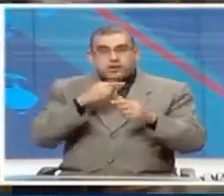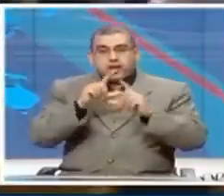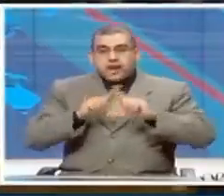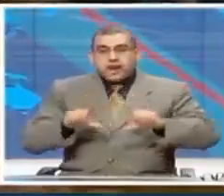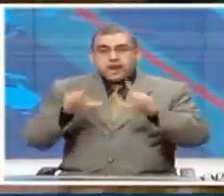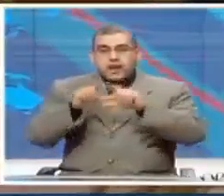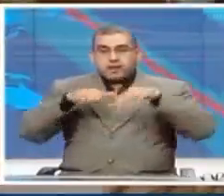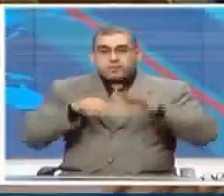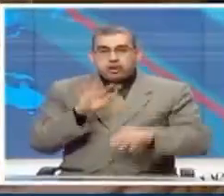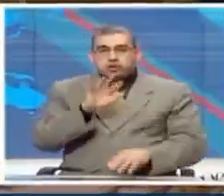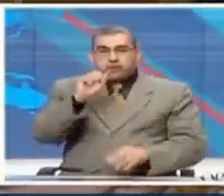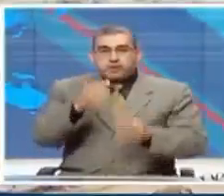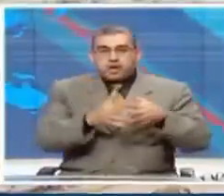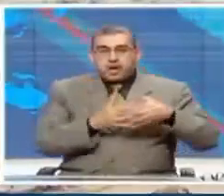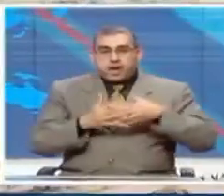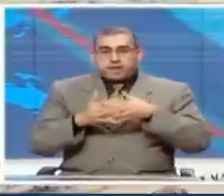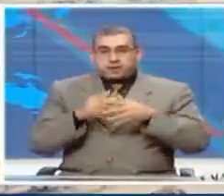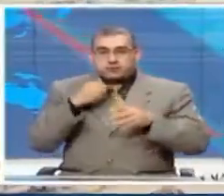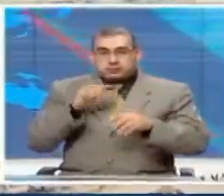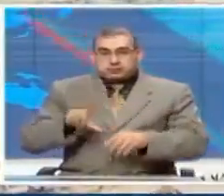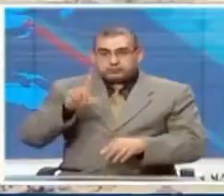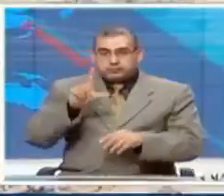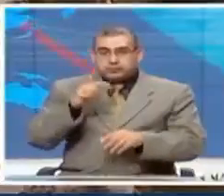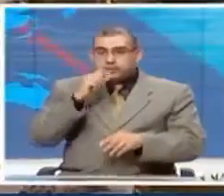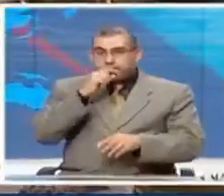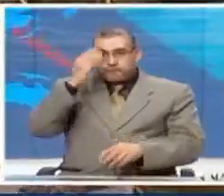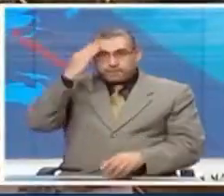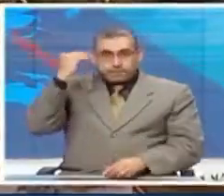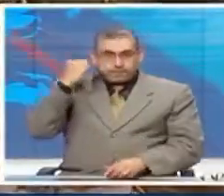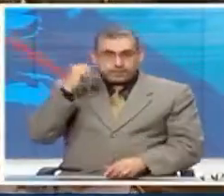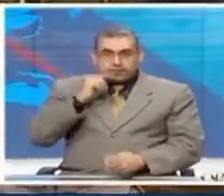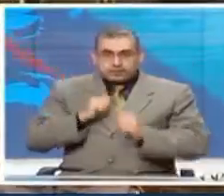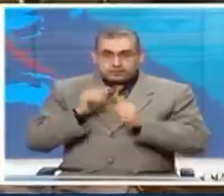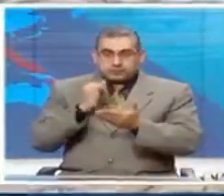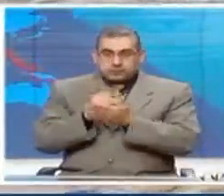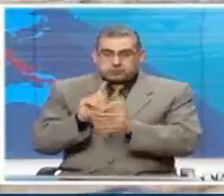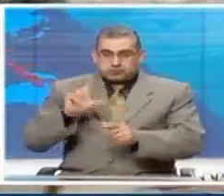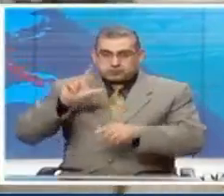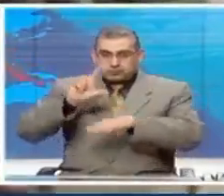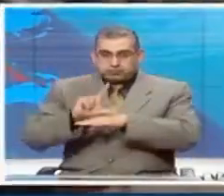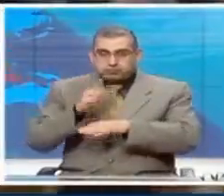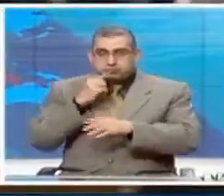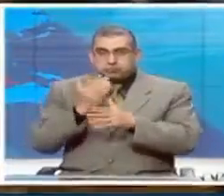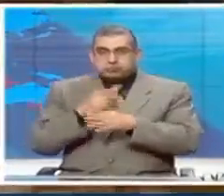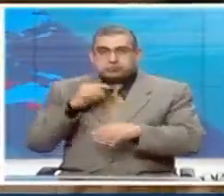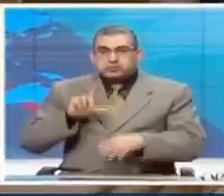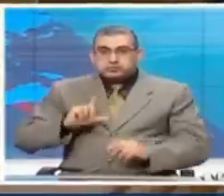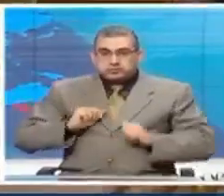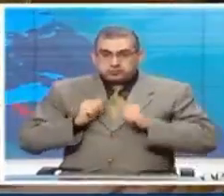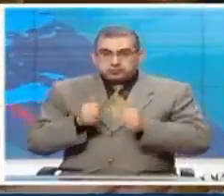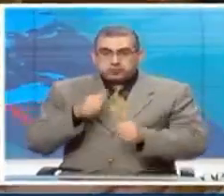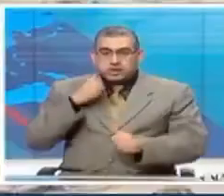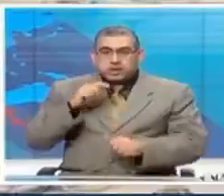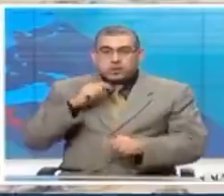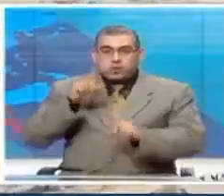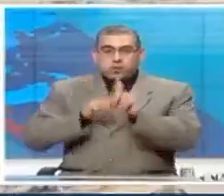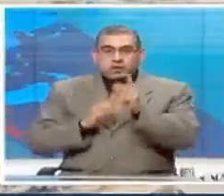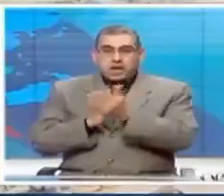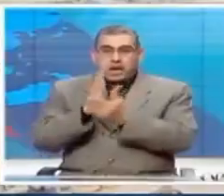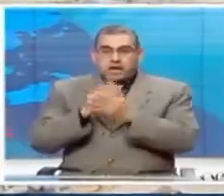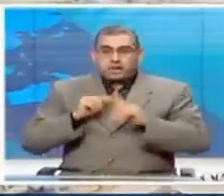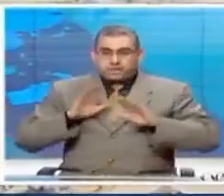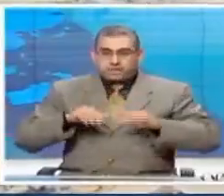بالكونجرس الامريكي برئاسه السيده السناتور جوني ارنست وذلك بحضور السيد سامح شكري